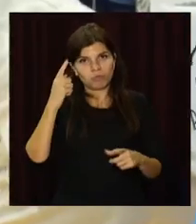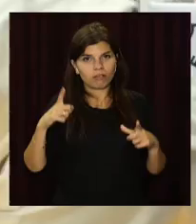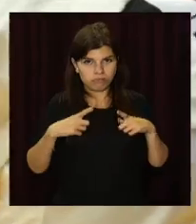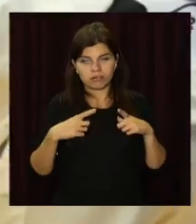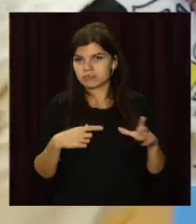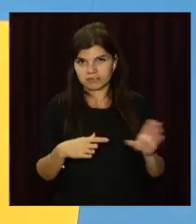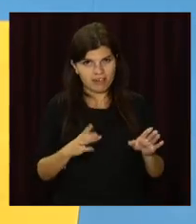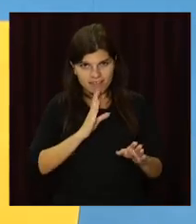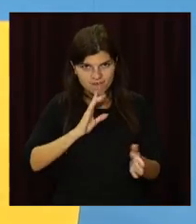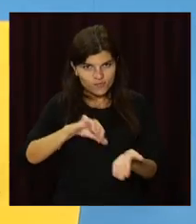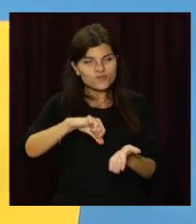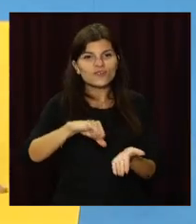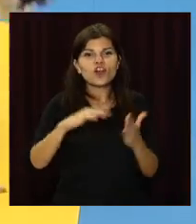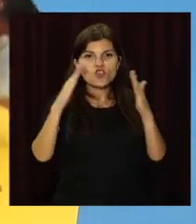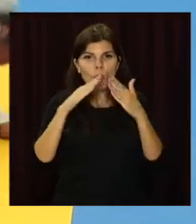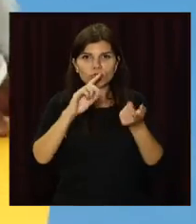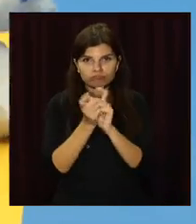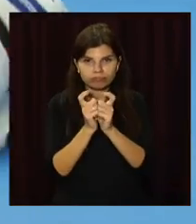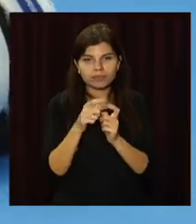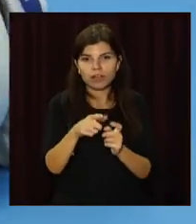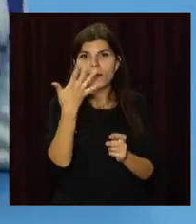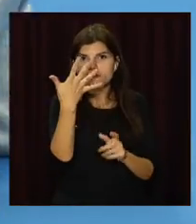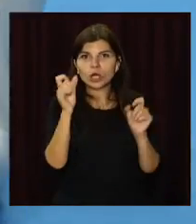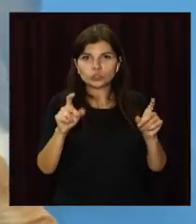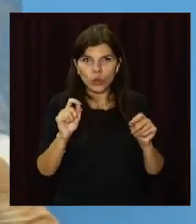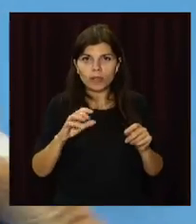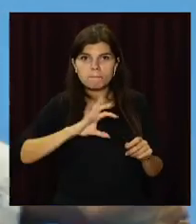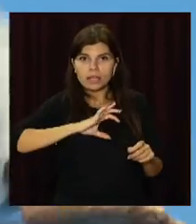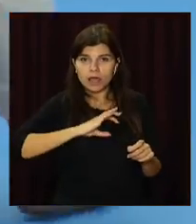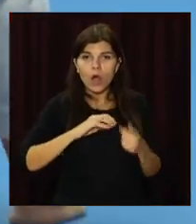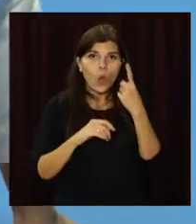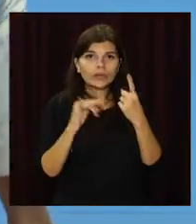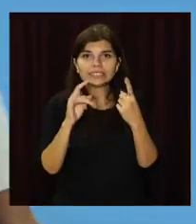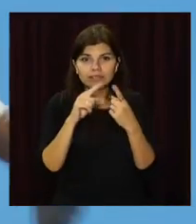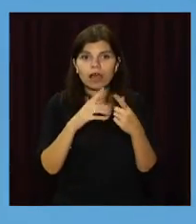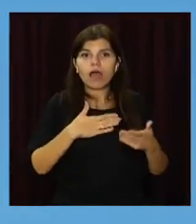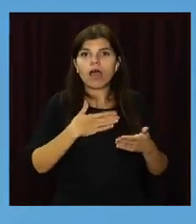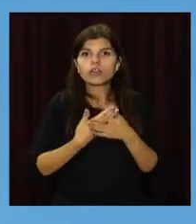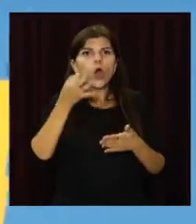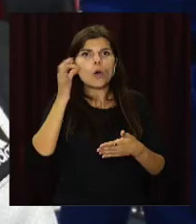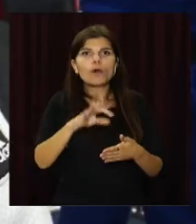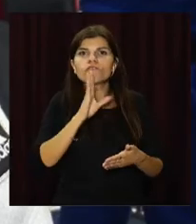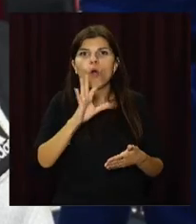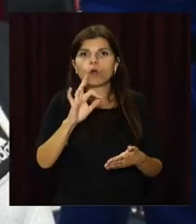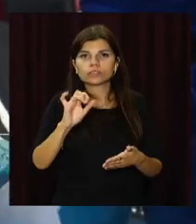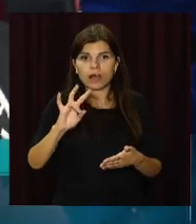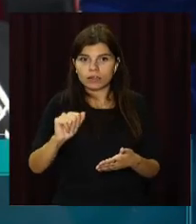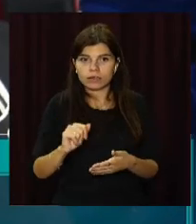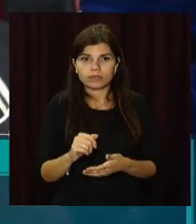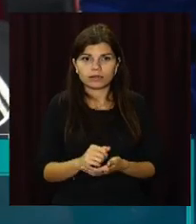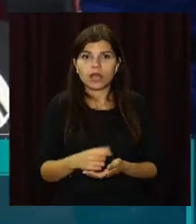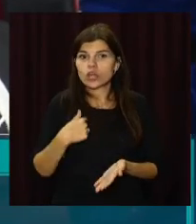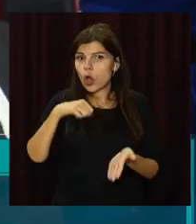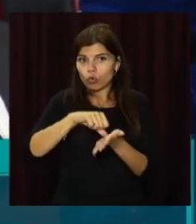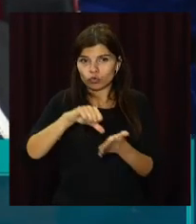Дніпропетровщини. На домашньому турнірі вони здобули 5 золотих медалей. Одна з них в активі досвідченої Оксани Кравченко. Я участвую в цьому